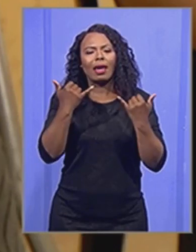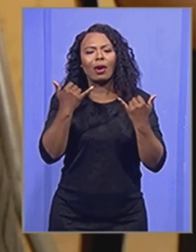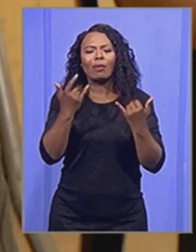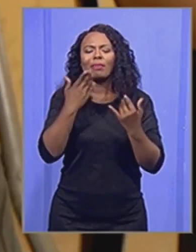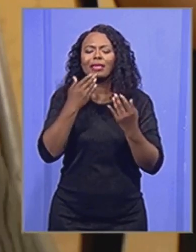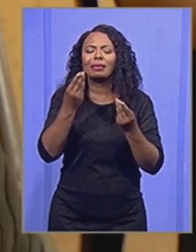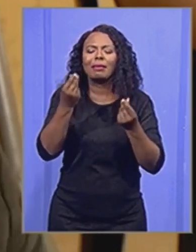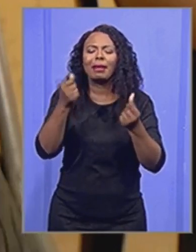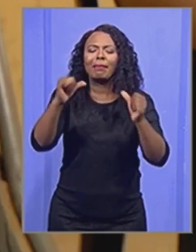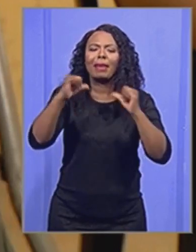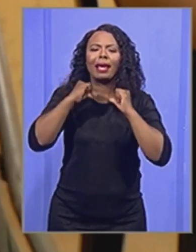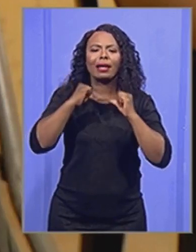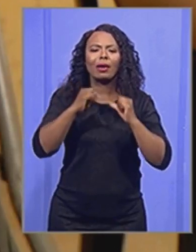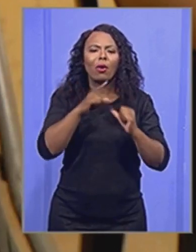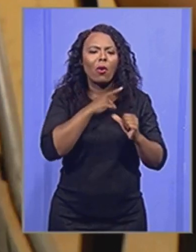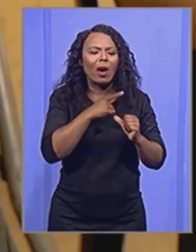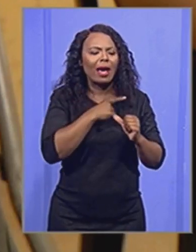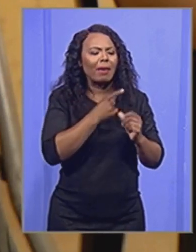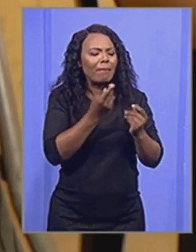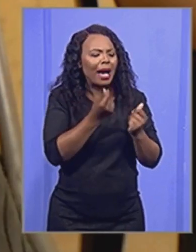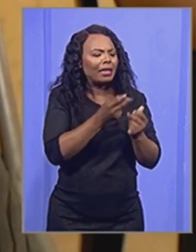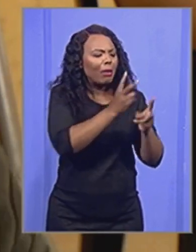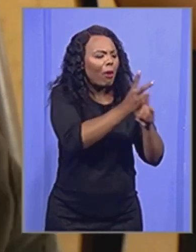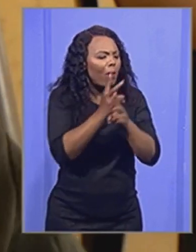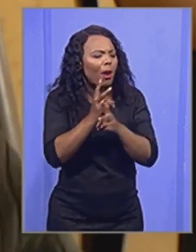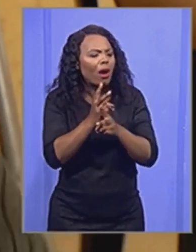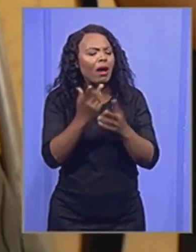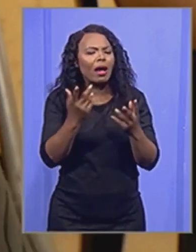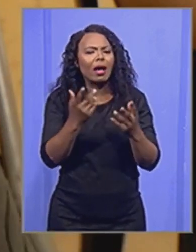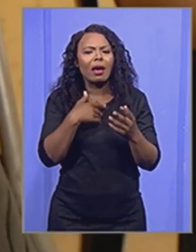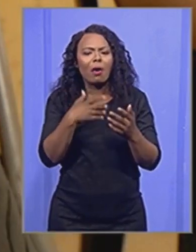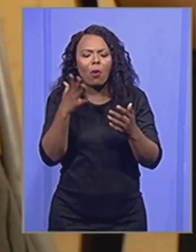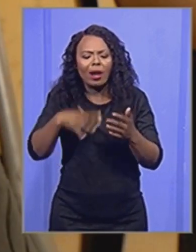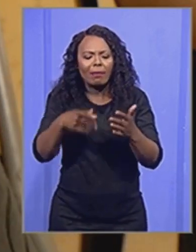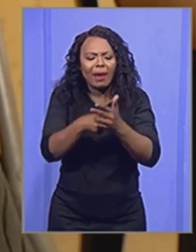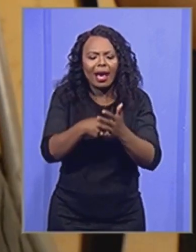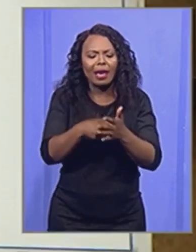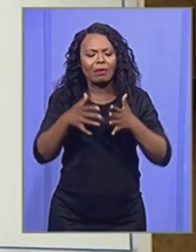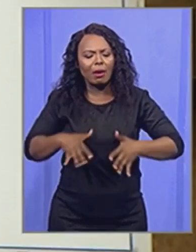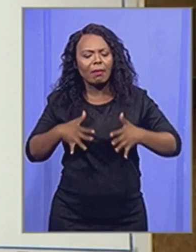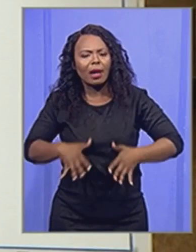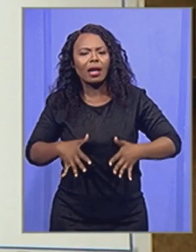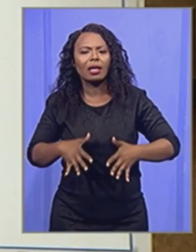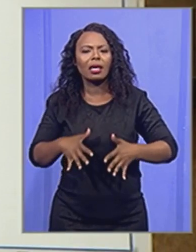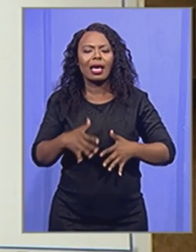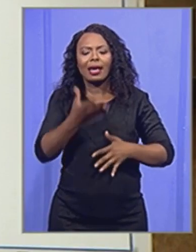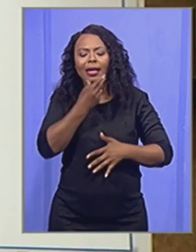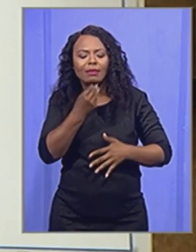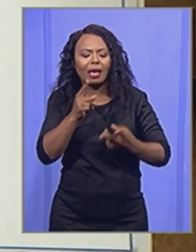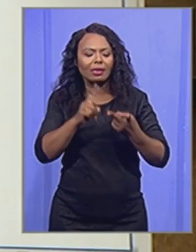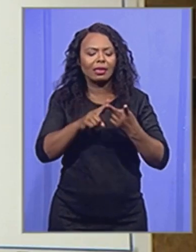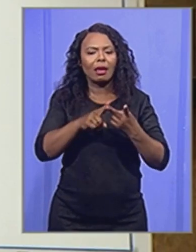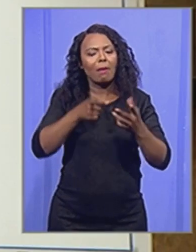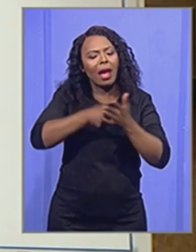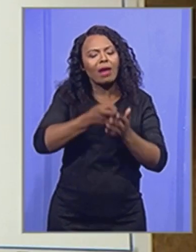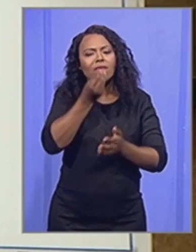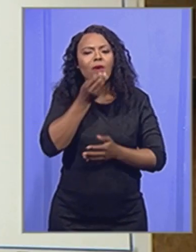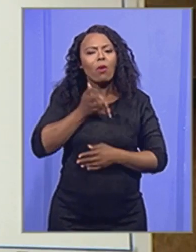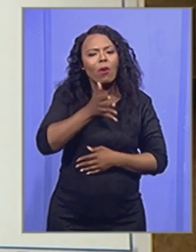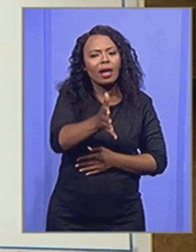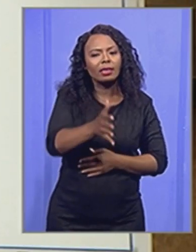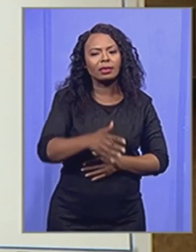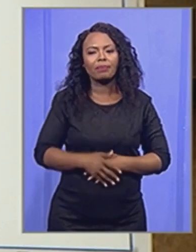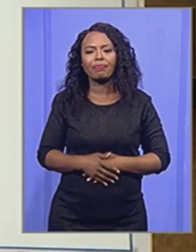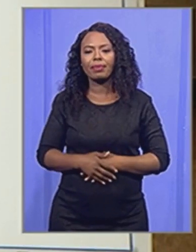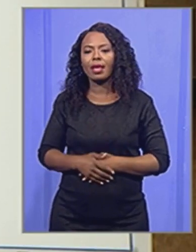melato ya batho bana ba na le kobo tša Keresemose bana ba na go sa go ja. Maphodisa a re ba gare ka dinyakišišo